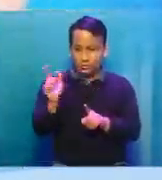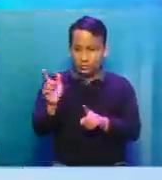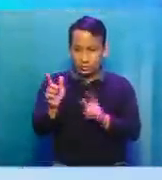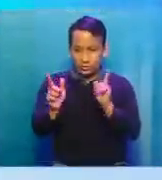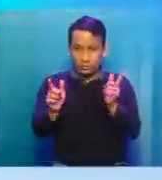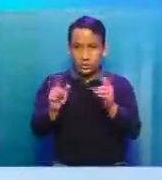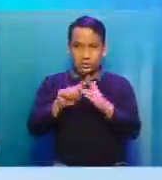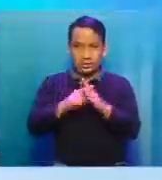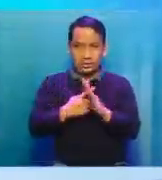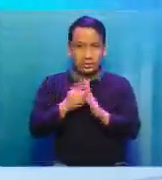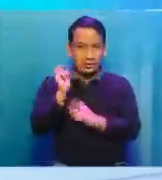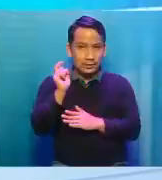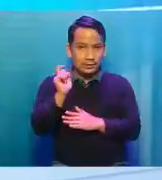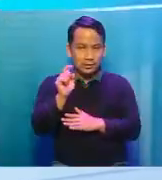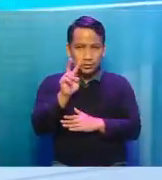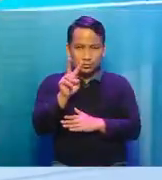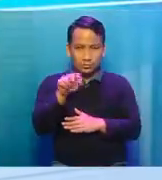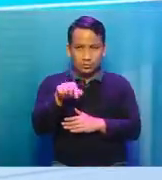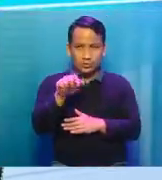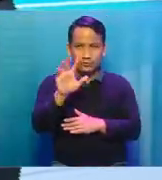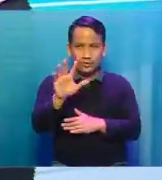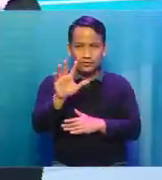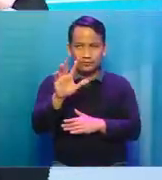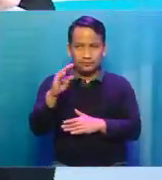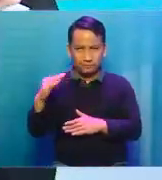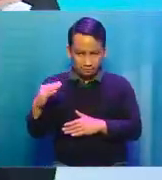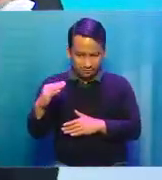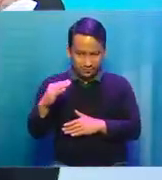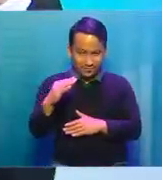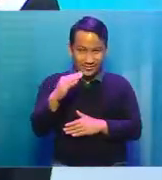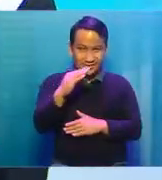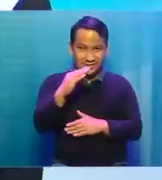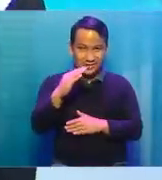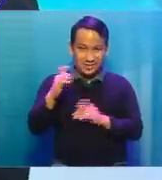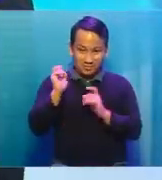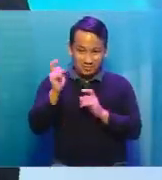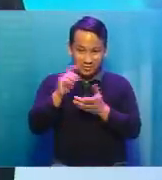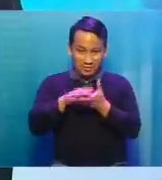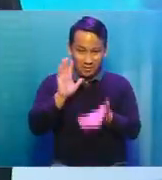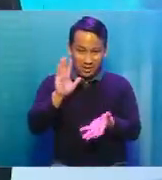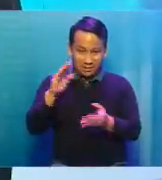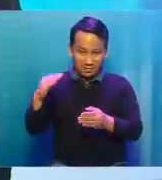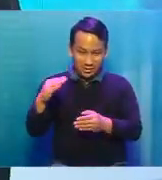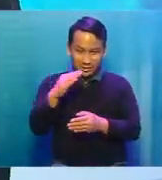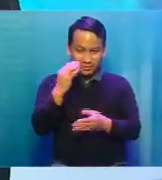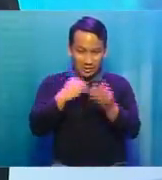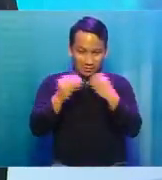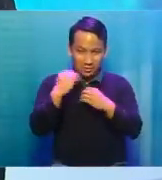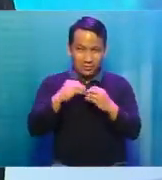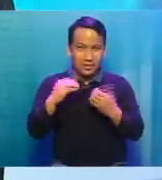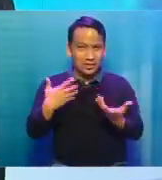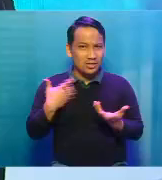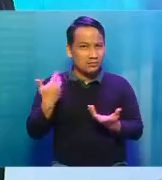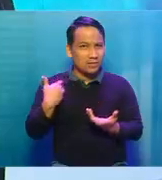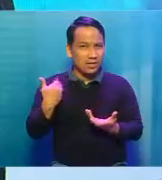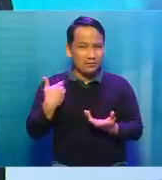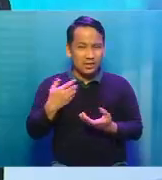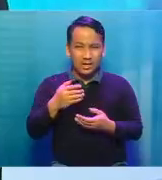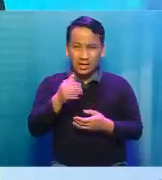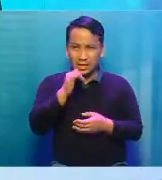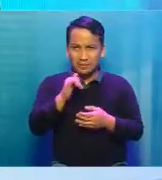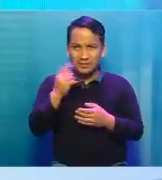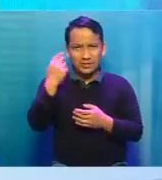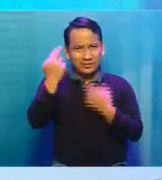magsimula itong bumilis sa 2.5%. Pagtaas ng presyo ng pagkain at non-alcoholic beverages